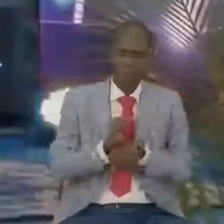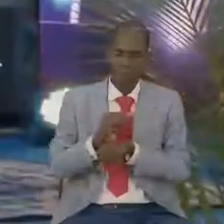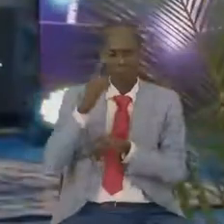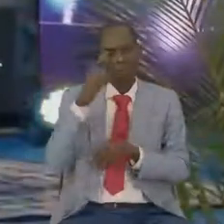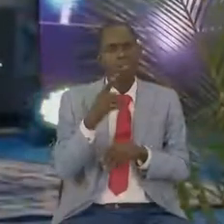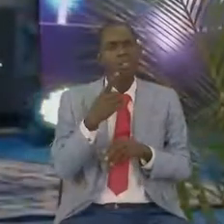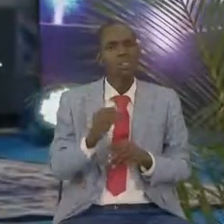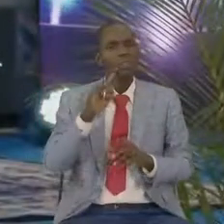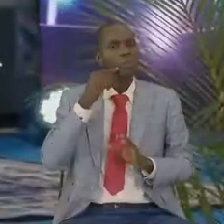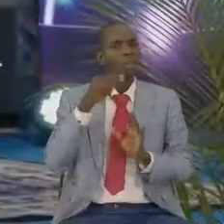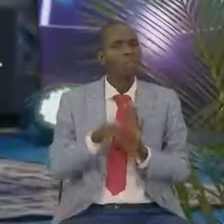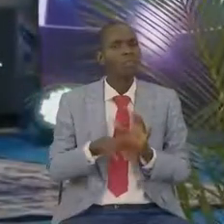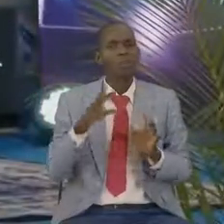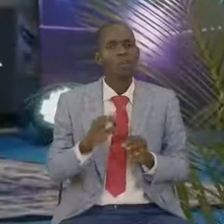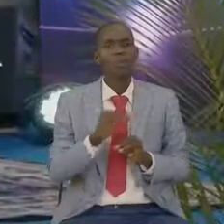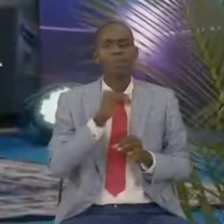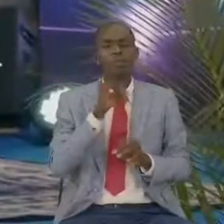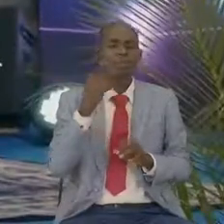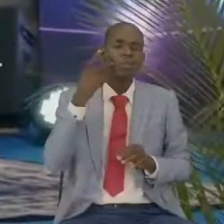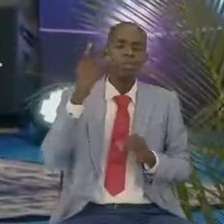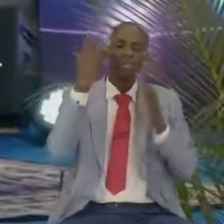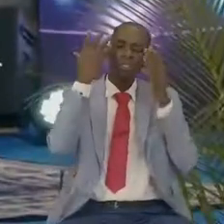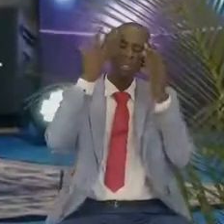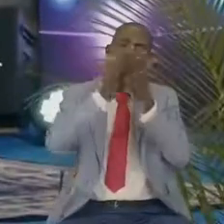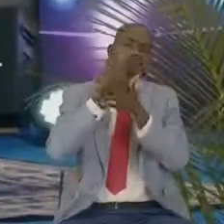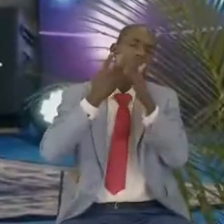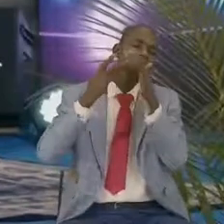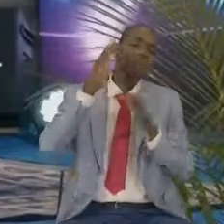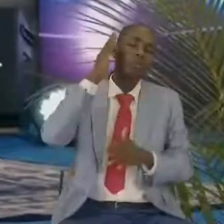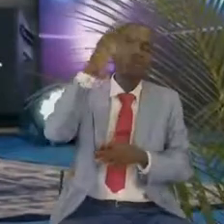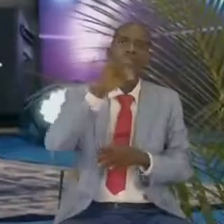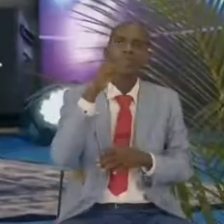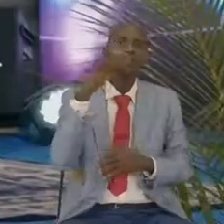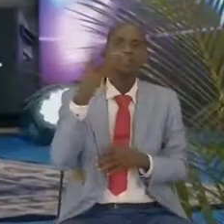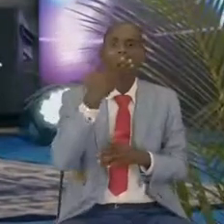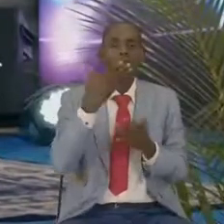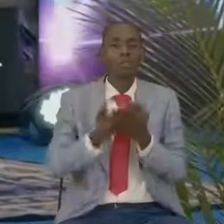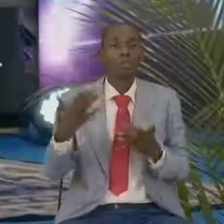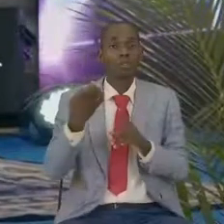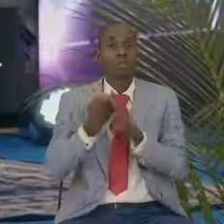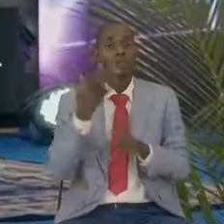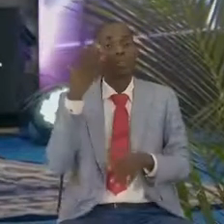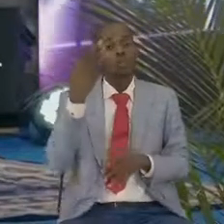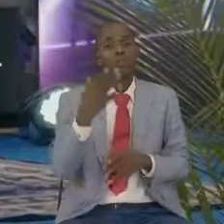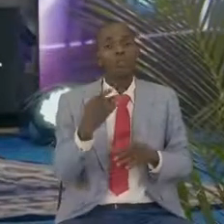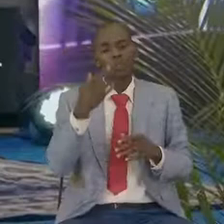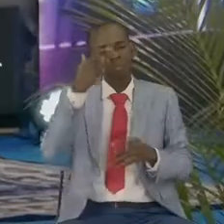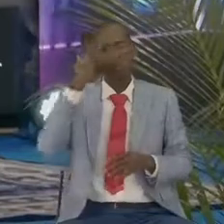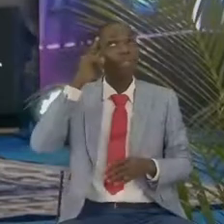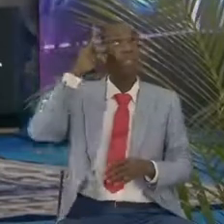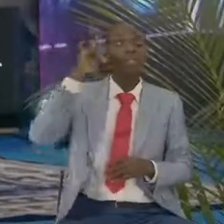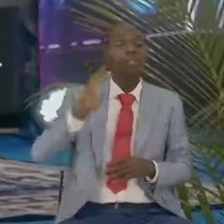avenir sombre et ne pas voir de perspective dans la vie. Mais parce que notre Christ,